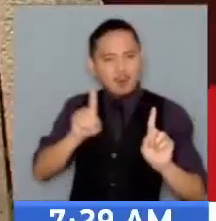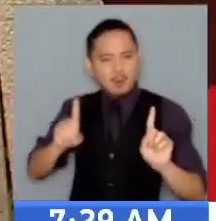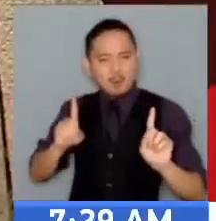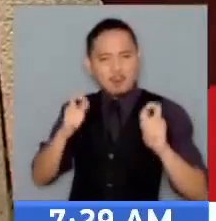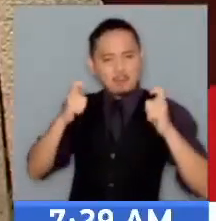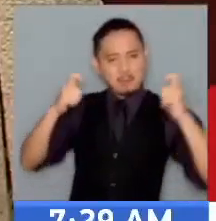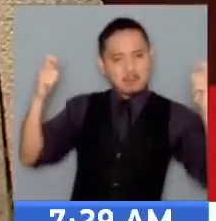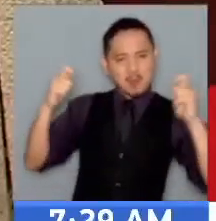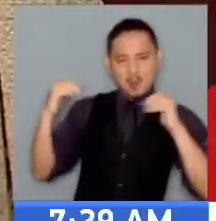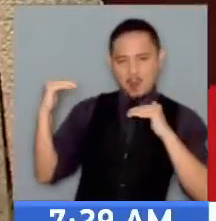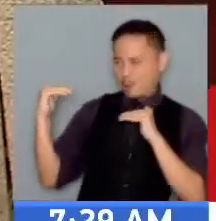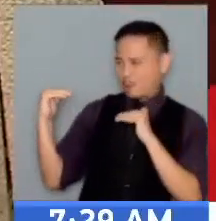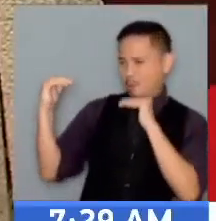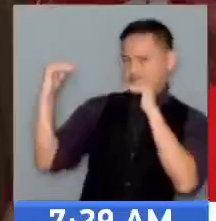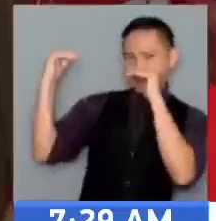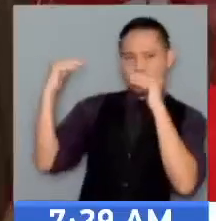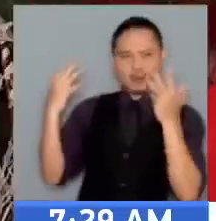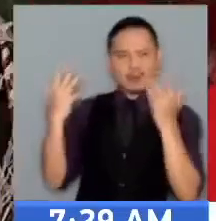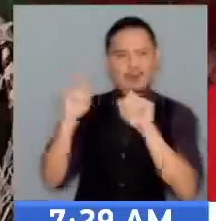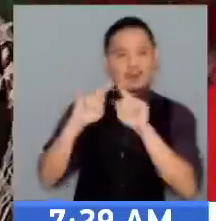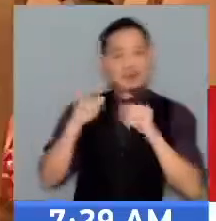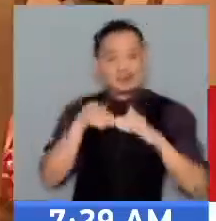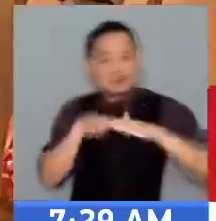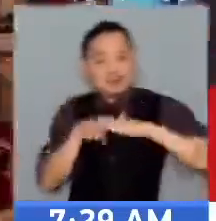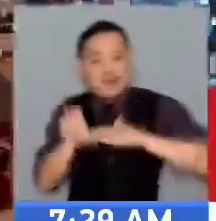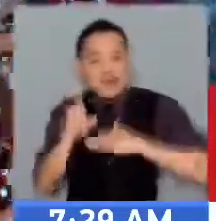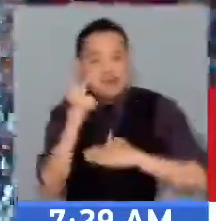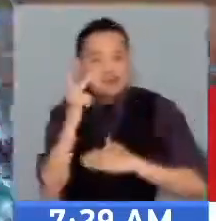E paano pa kaya sa loob?